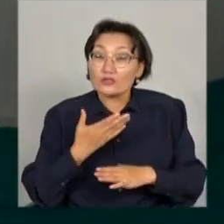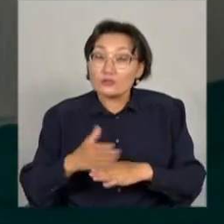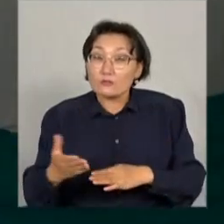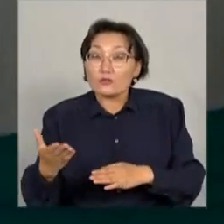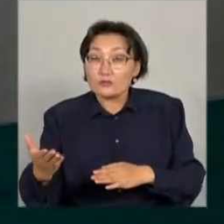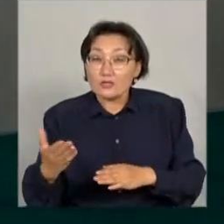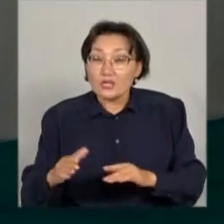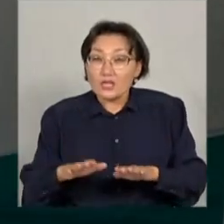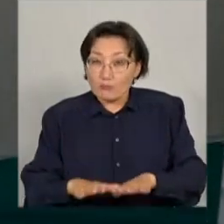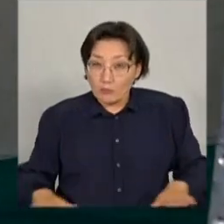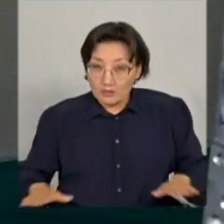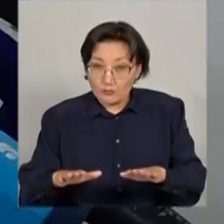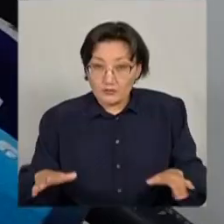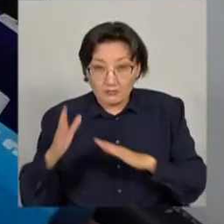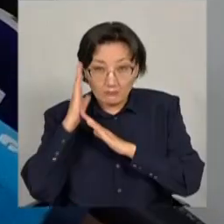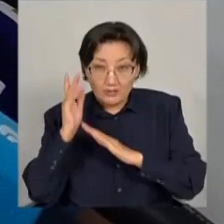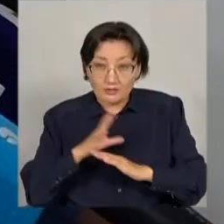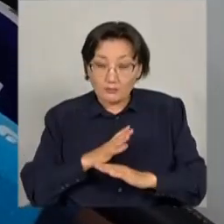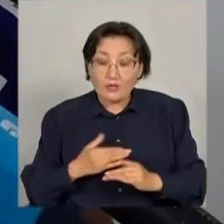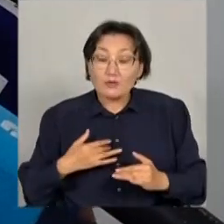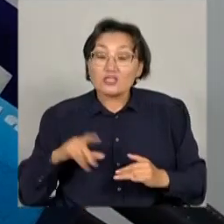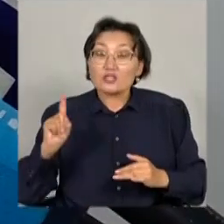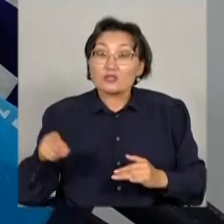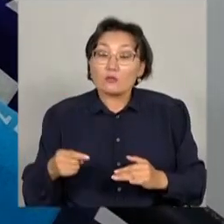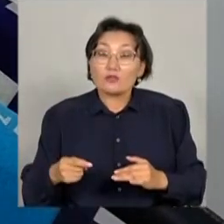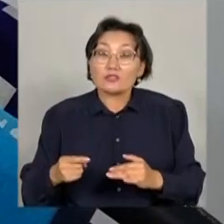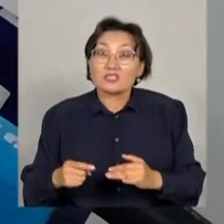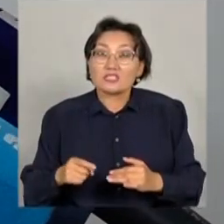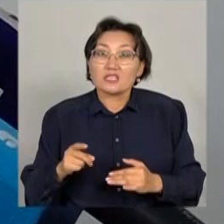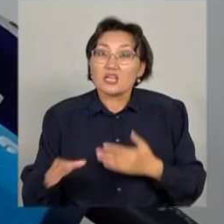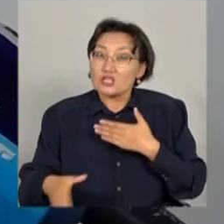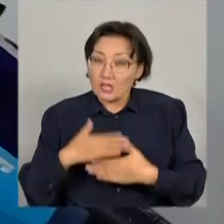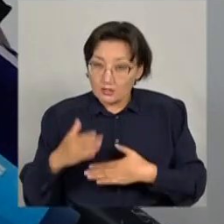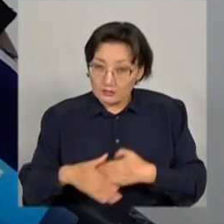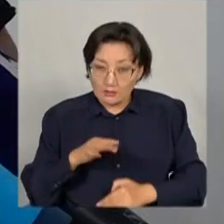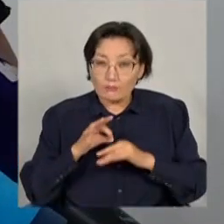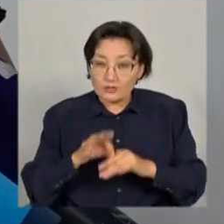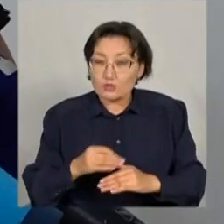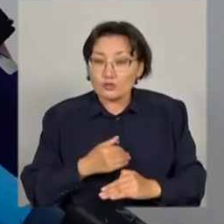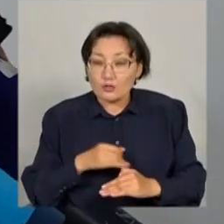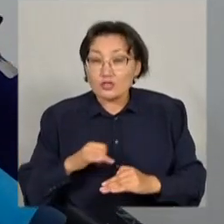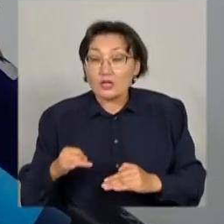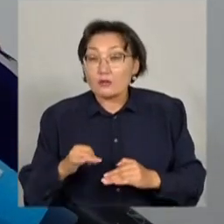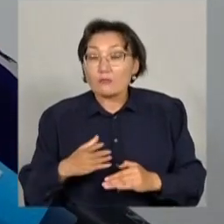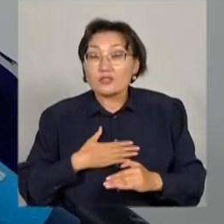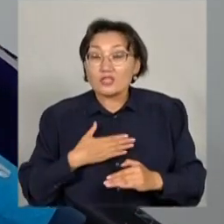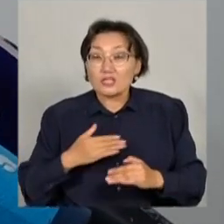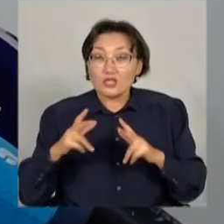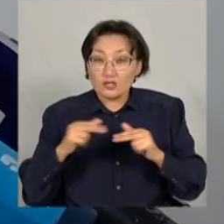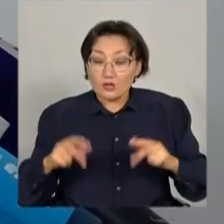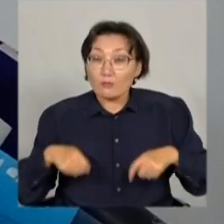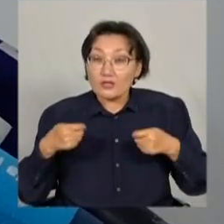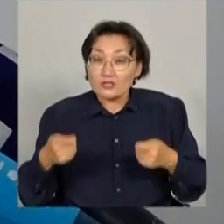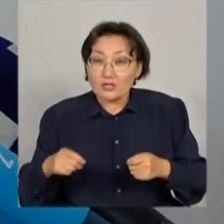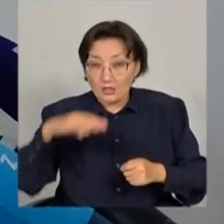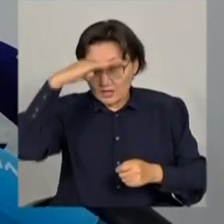мынандай еденде ұйықтапты. Біздің талабымыз солар наказанияларын алсын, одан кейін бізге енді лагерь берсе,